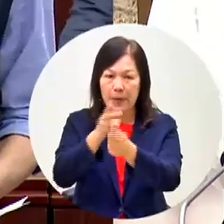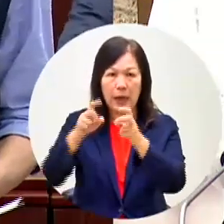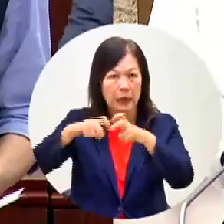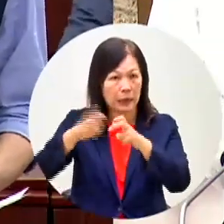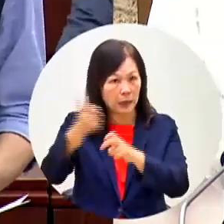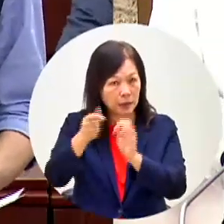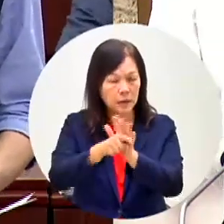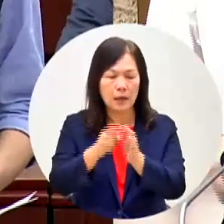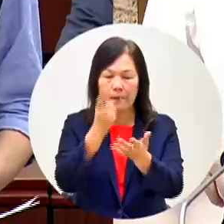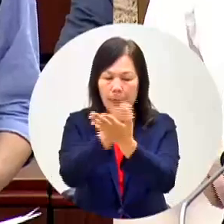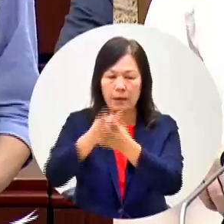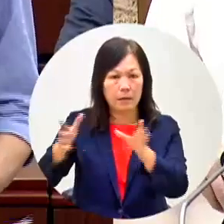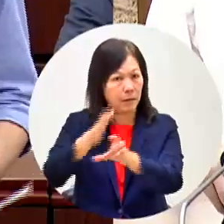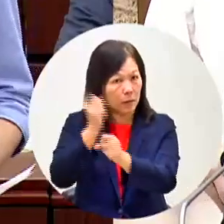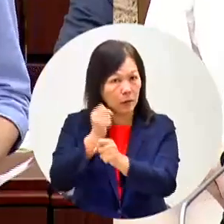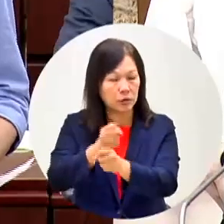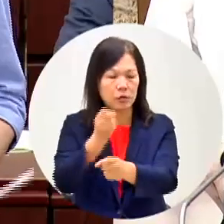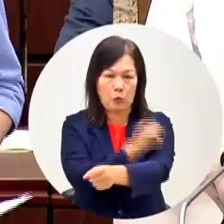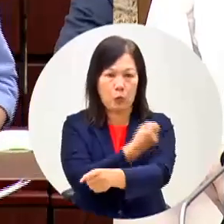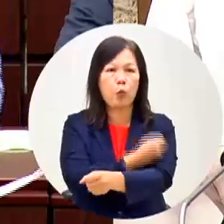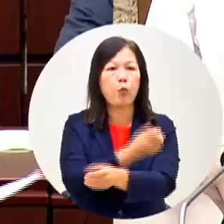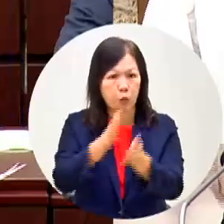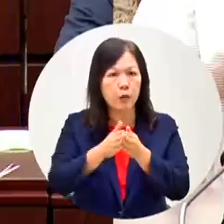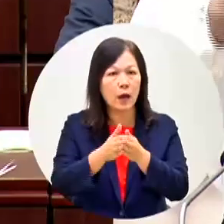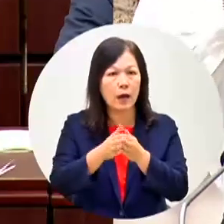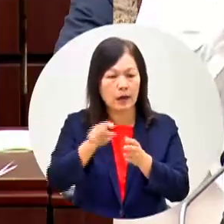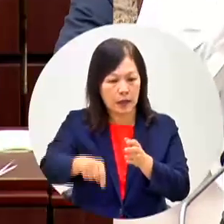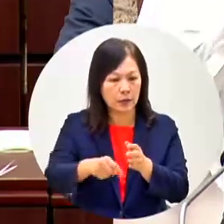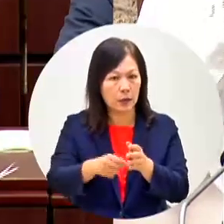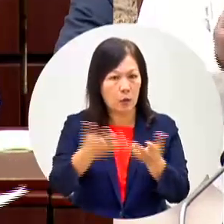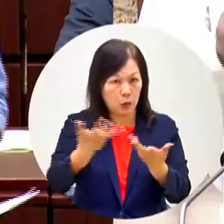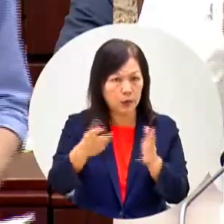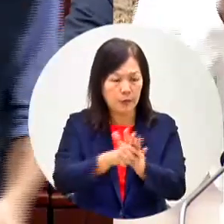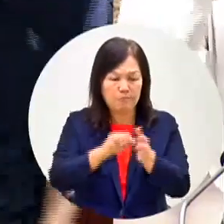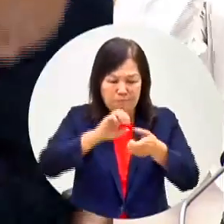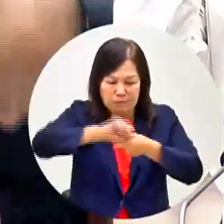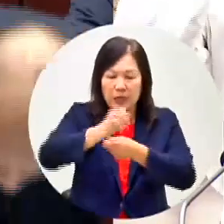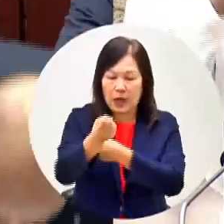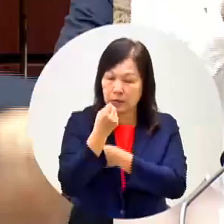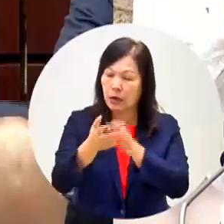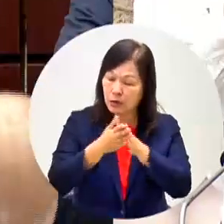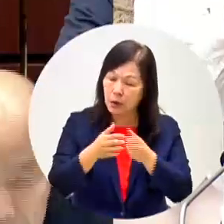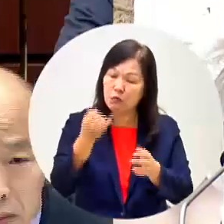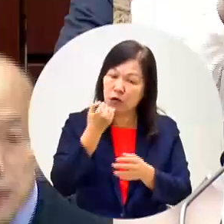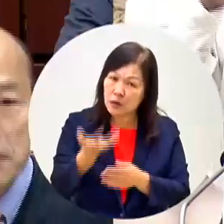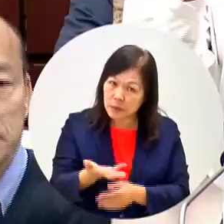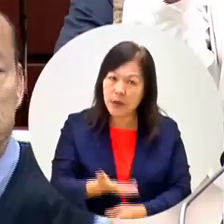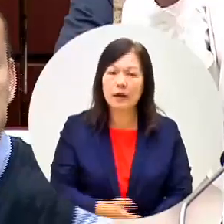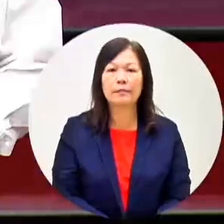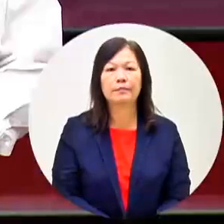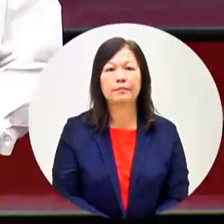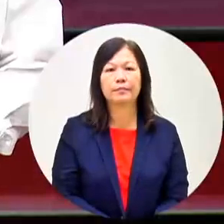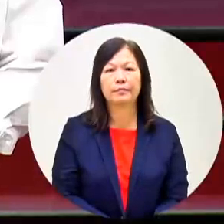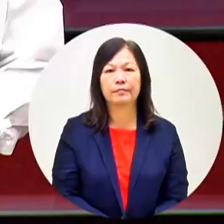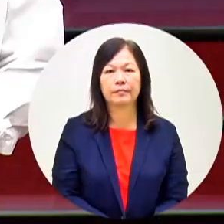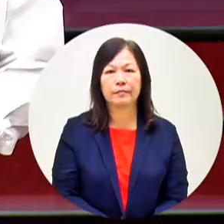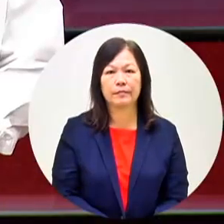下，治安这一块一定要加强，这样看可以吗？ 好了， 好， 议员，我报告一下好不好？ 市长，